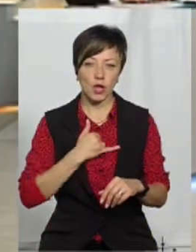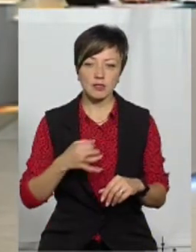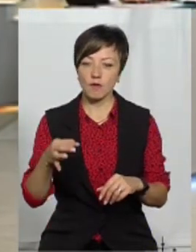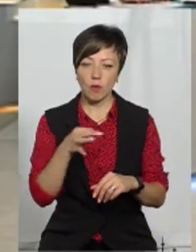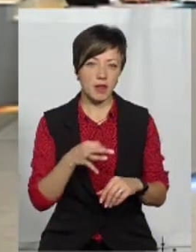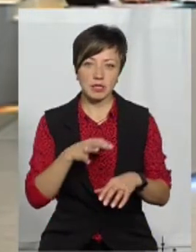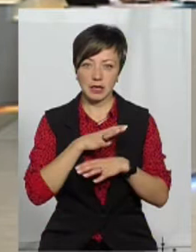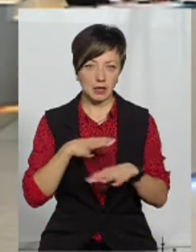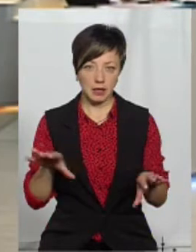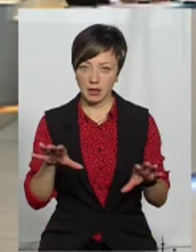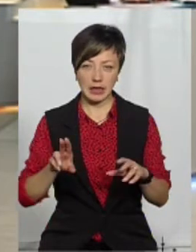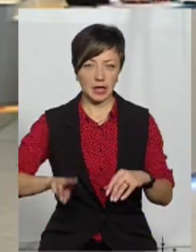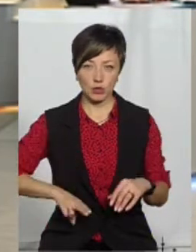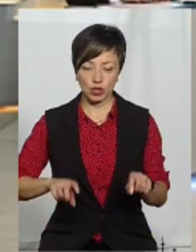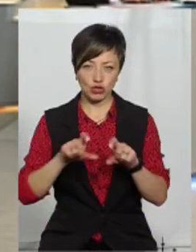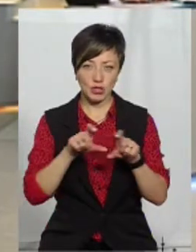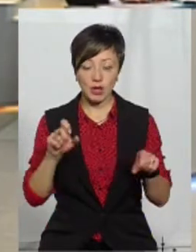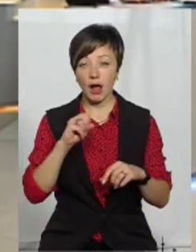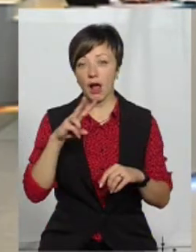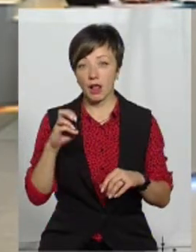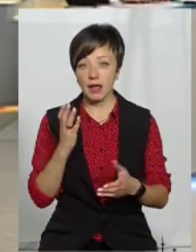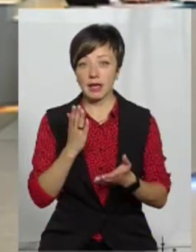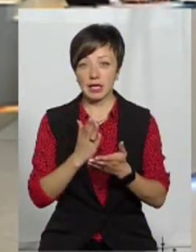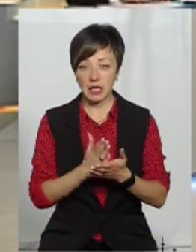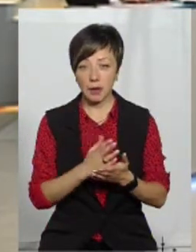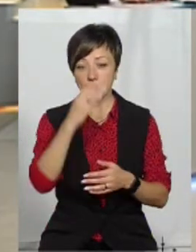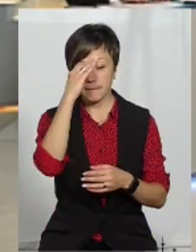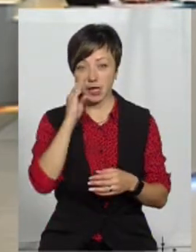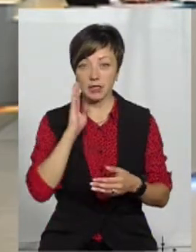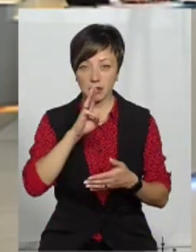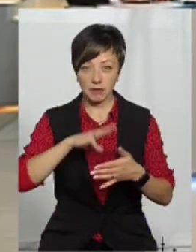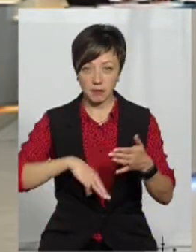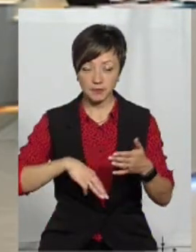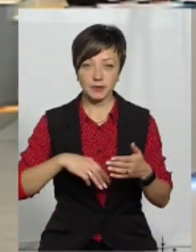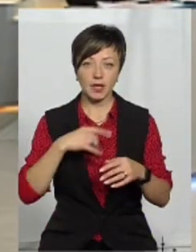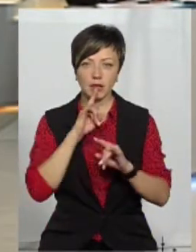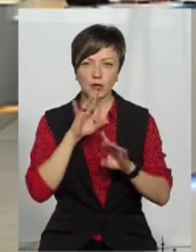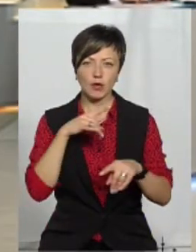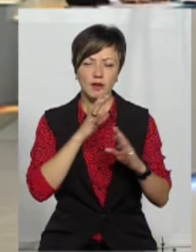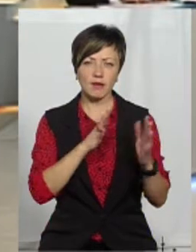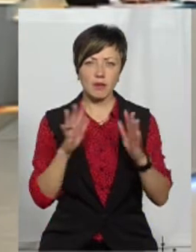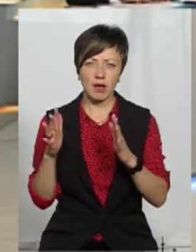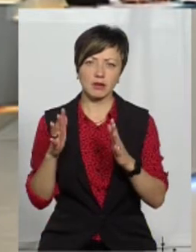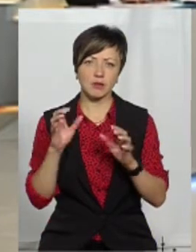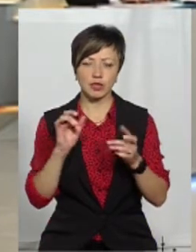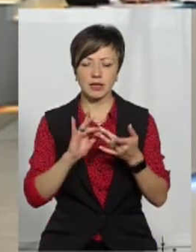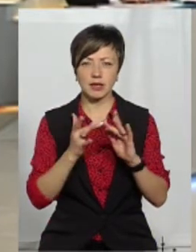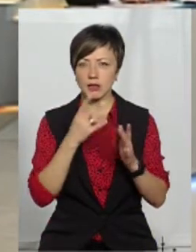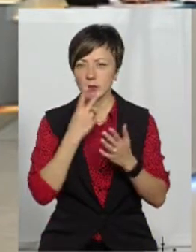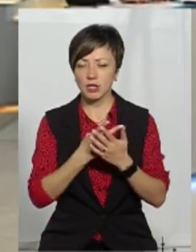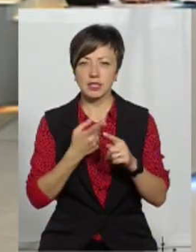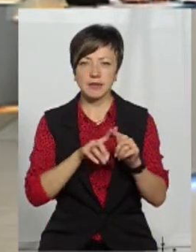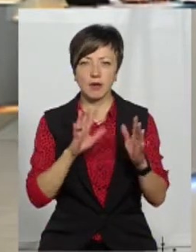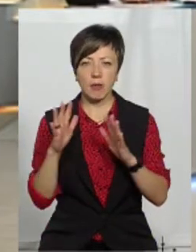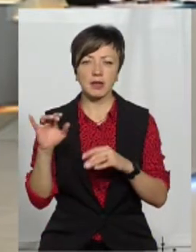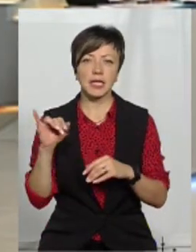не притягалися директори шкіл, але вже є притягнення батьків. Ну, я не буду говорити, які випадки, бо, можливо, бачили в інтернеті ці випадки,